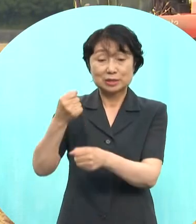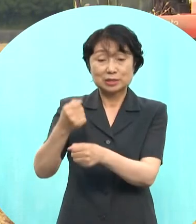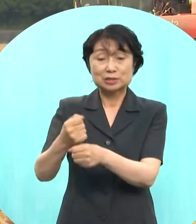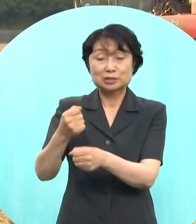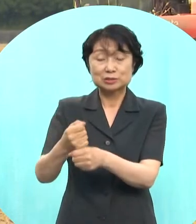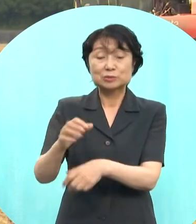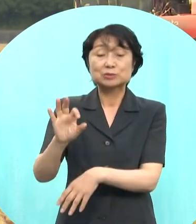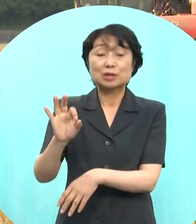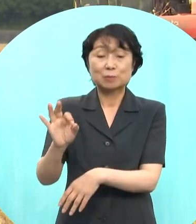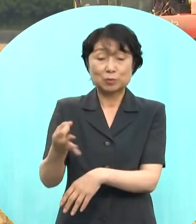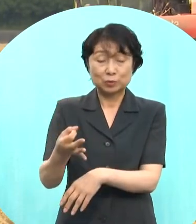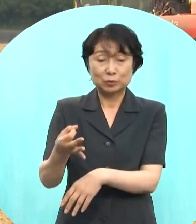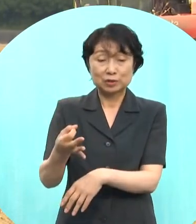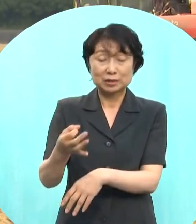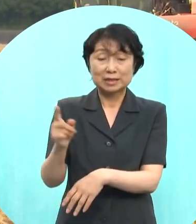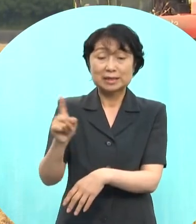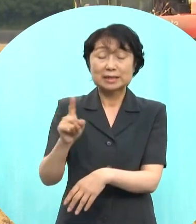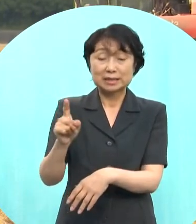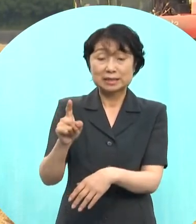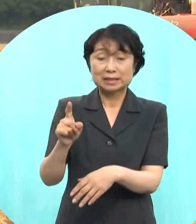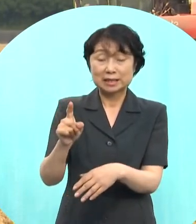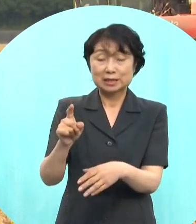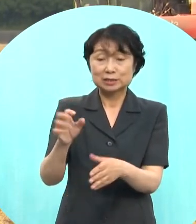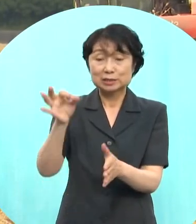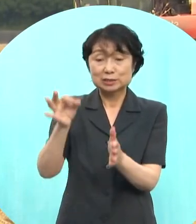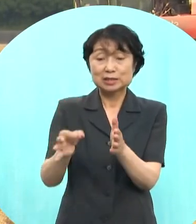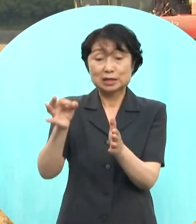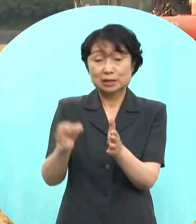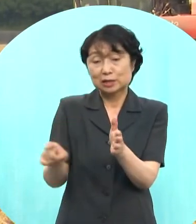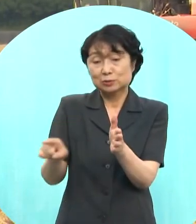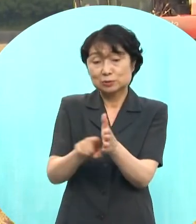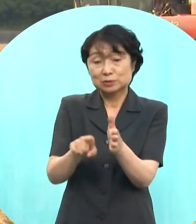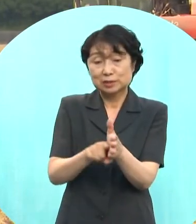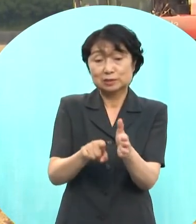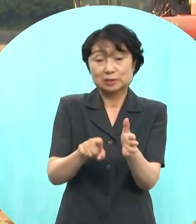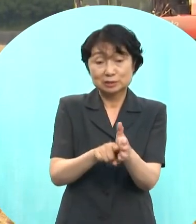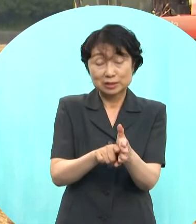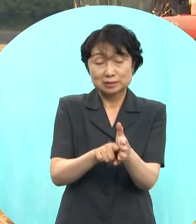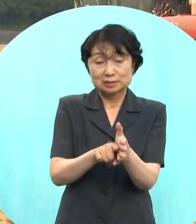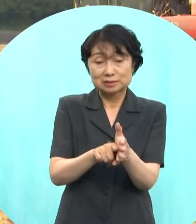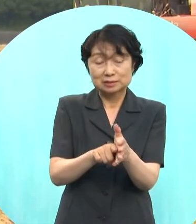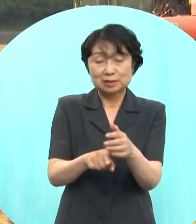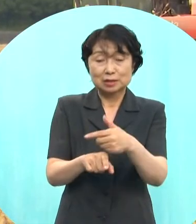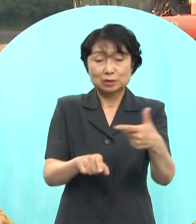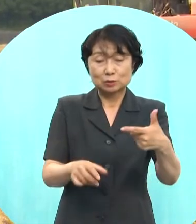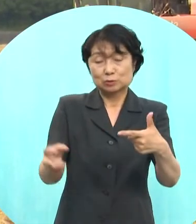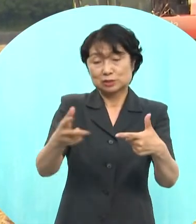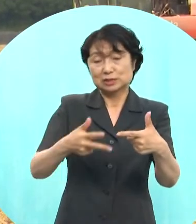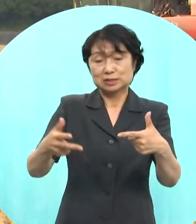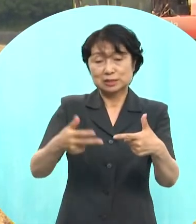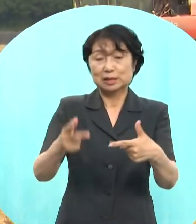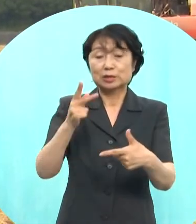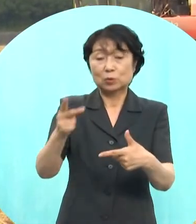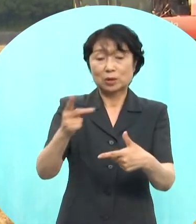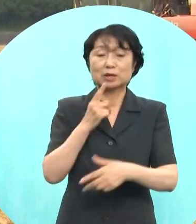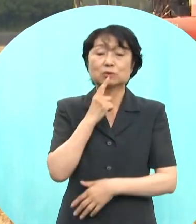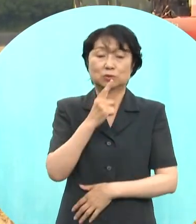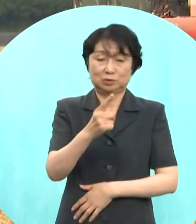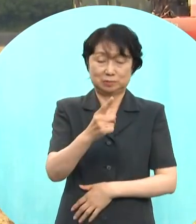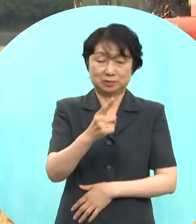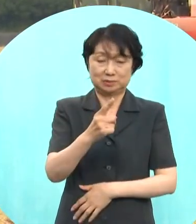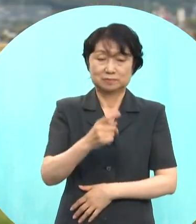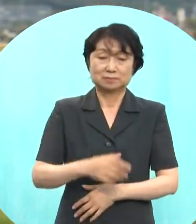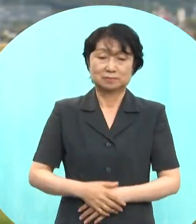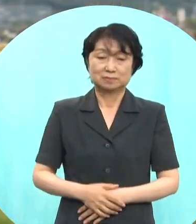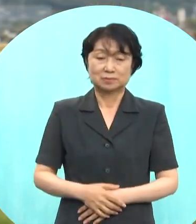作ったものをですね、いかに付加価値対策を考えていくかというのが、これ6次産業化と私どもは申しておるんです